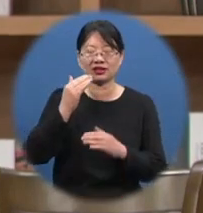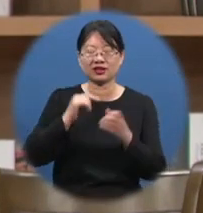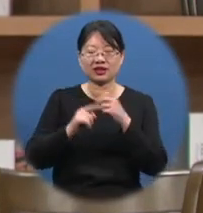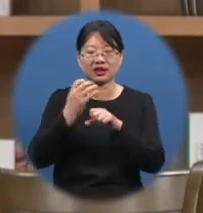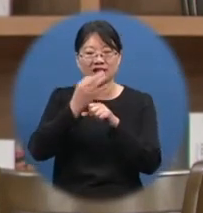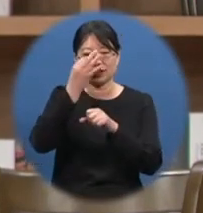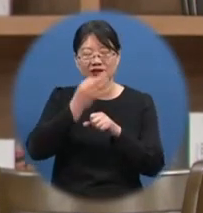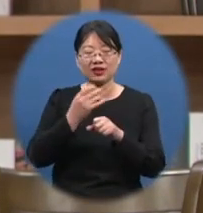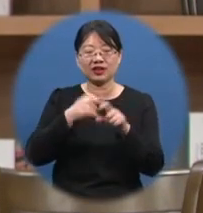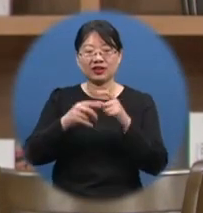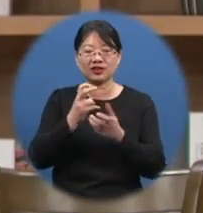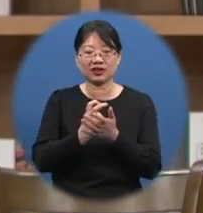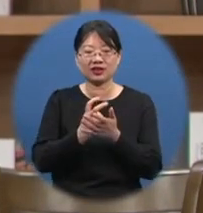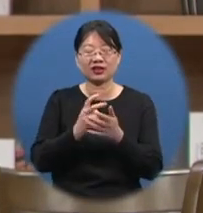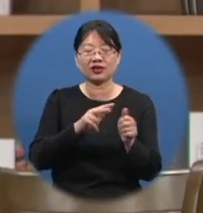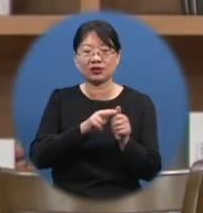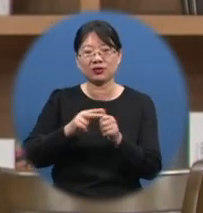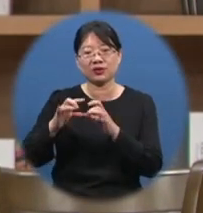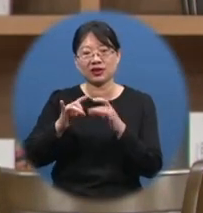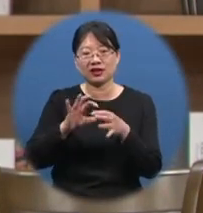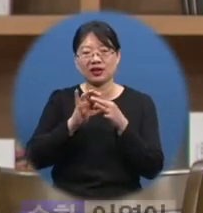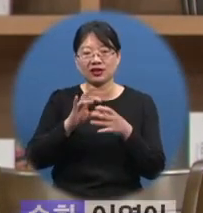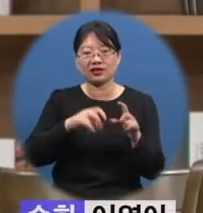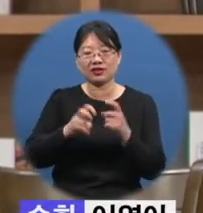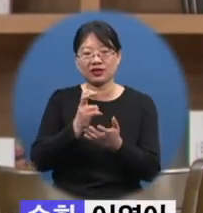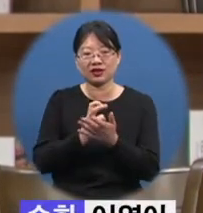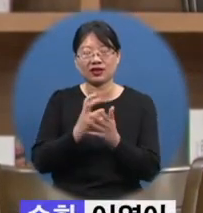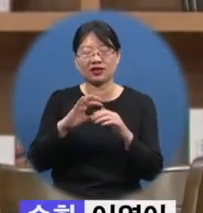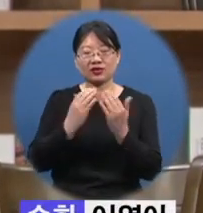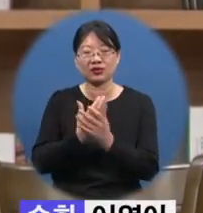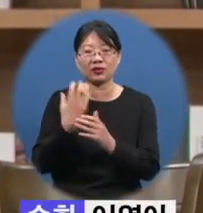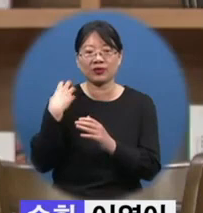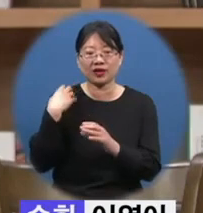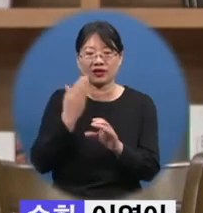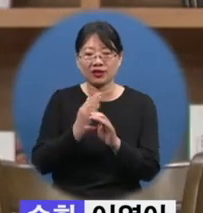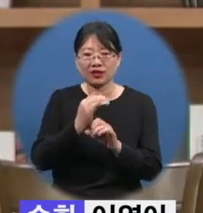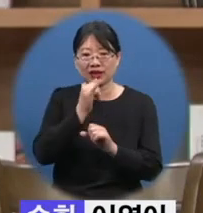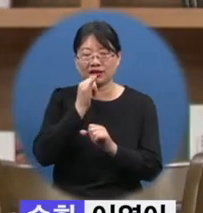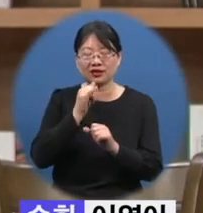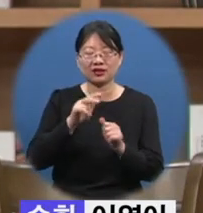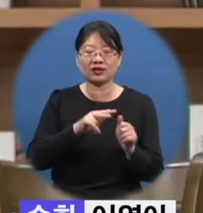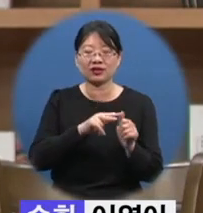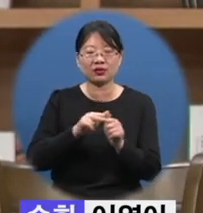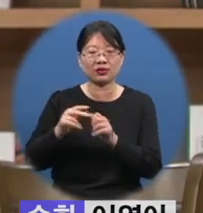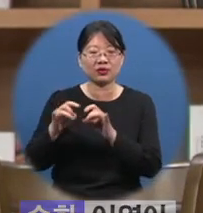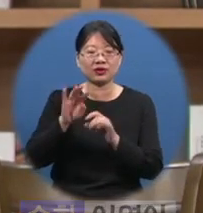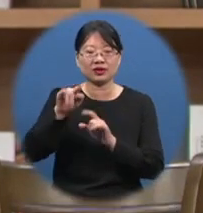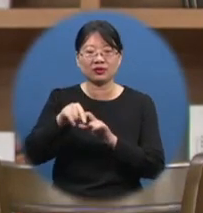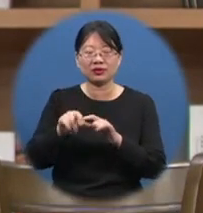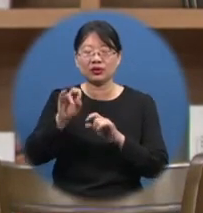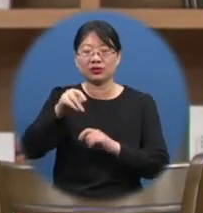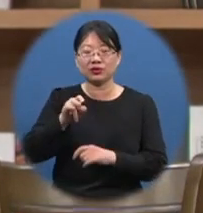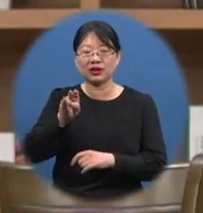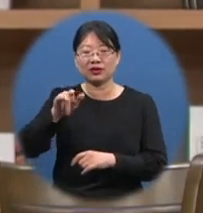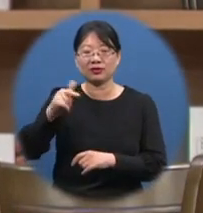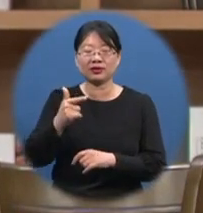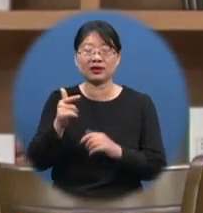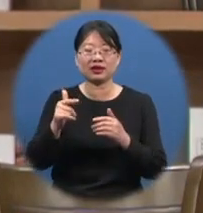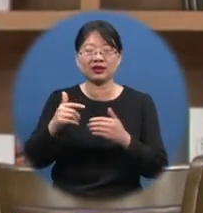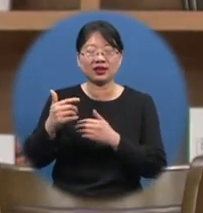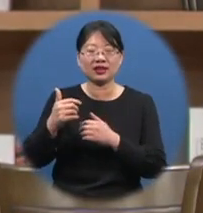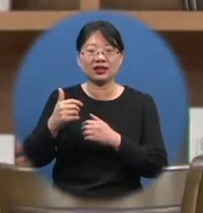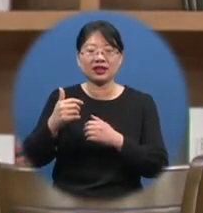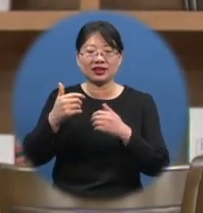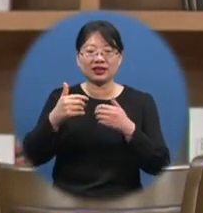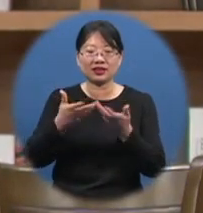과학기술정책, 정보통신 관련 정책을 총책임지고 계신 과학기술정보통신부 유영민 장관을 초대했습니다.